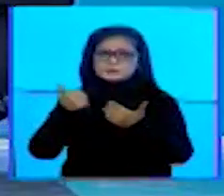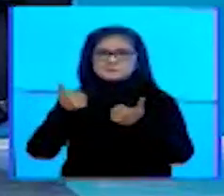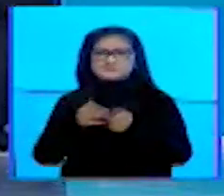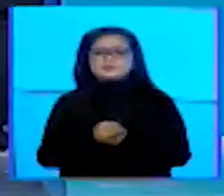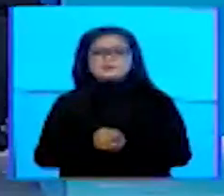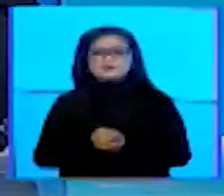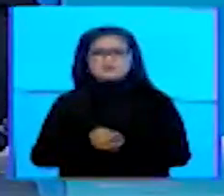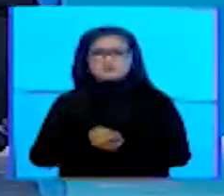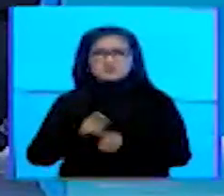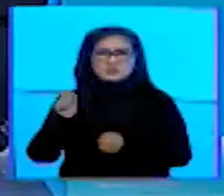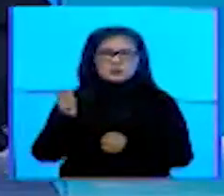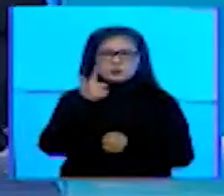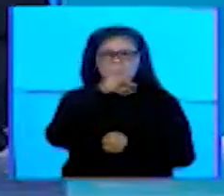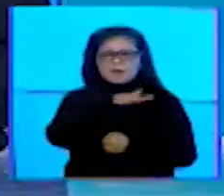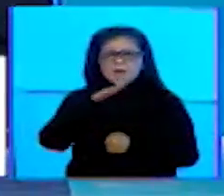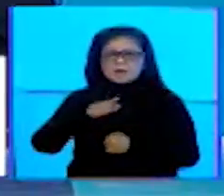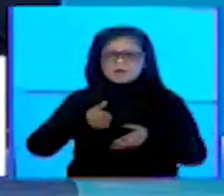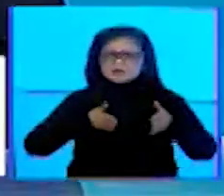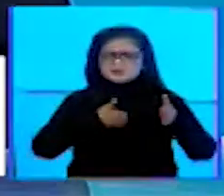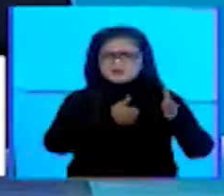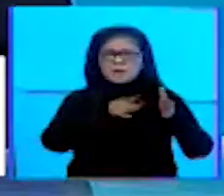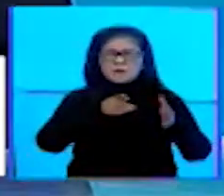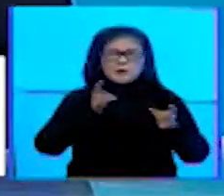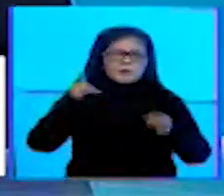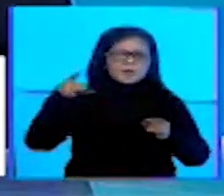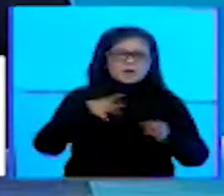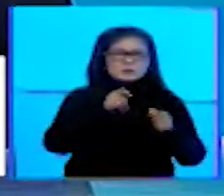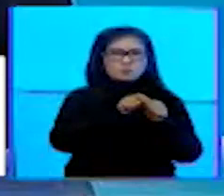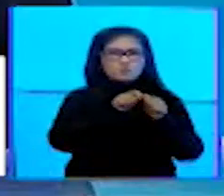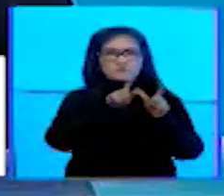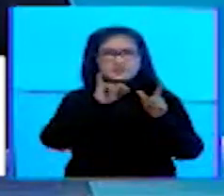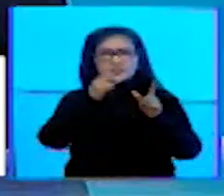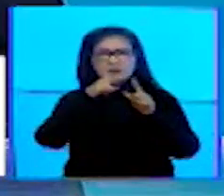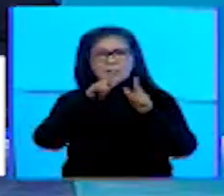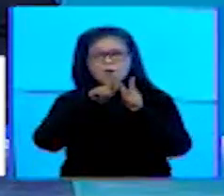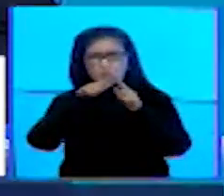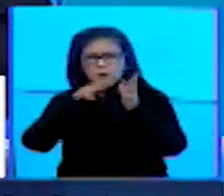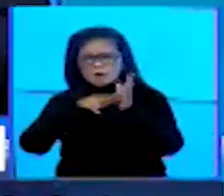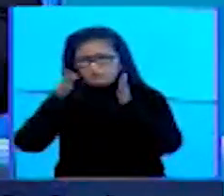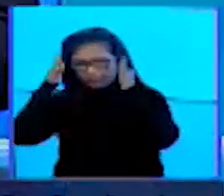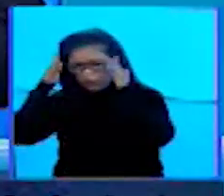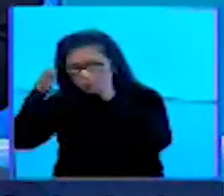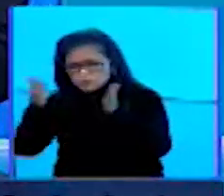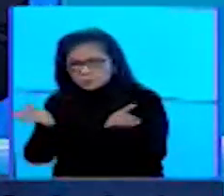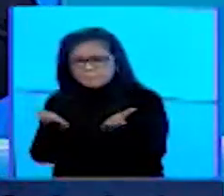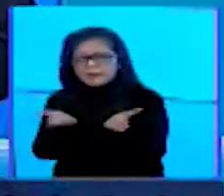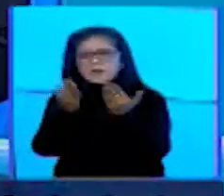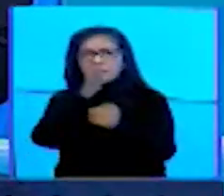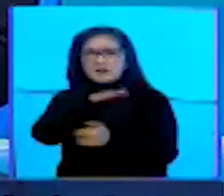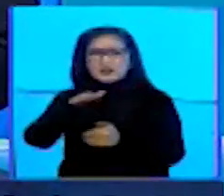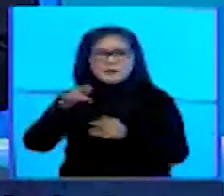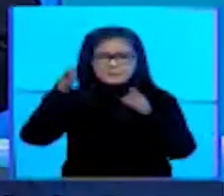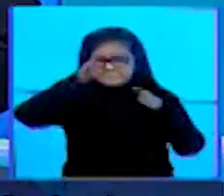Ya, baik pemirsa, kerasnya kehidupan anak jalanan membuat Wirawan Yogyasono fokus untuk membina anak pang,